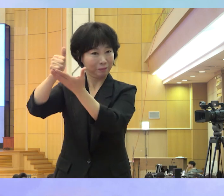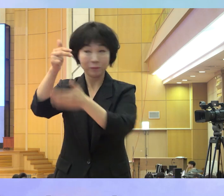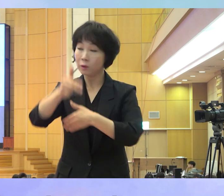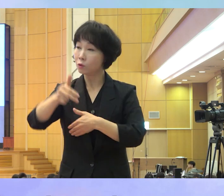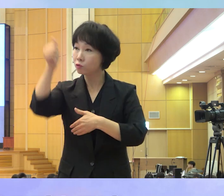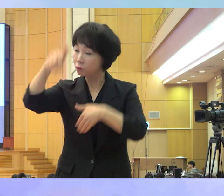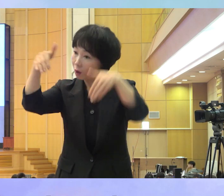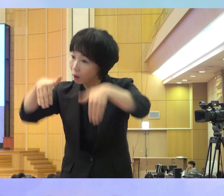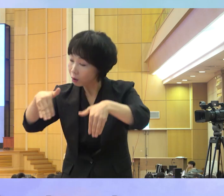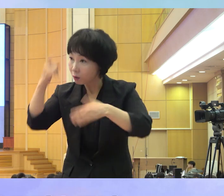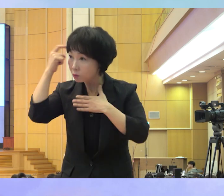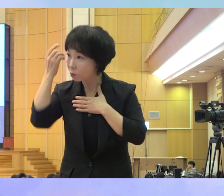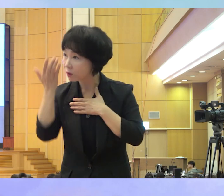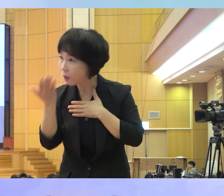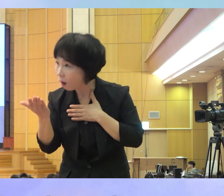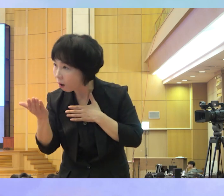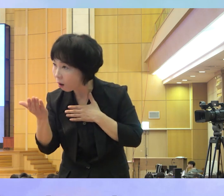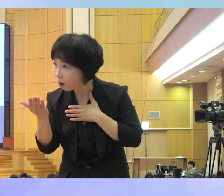선지자냐?